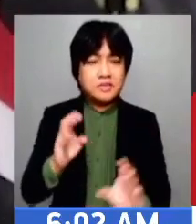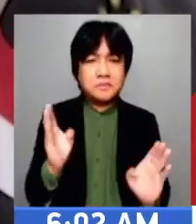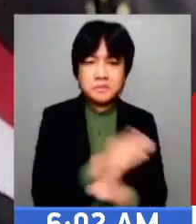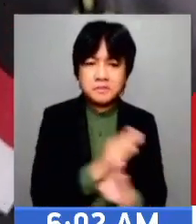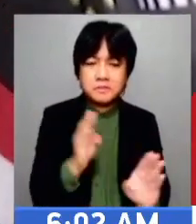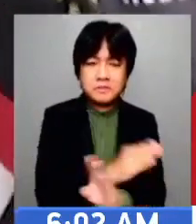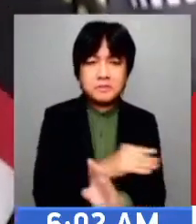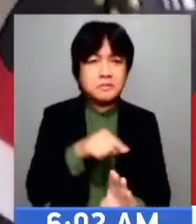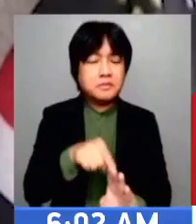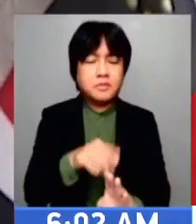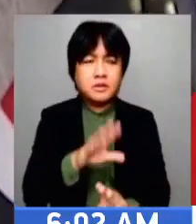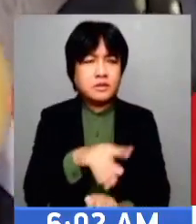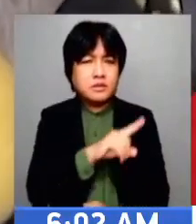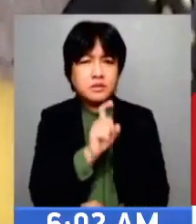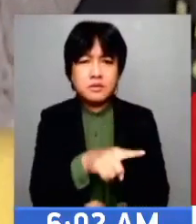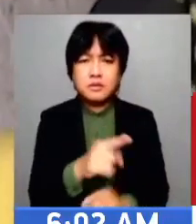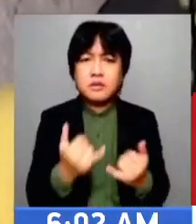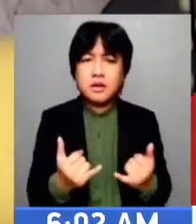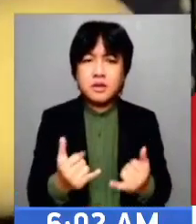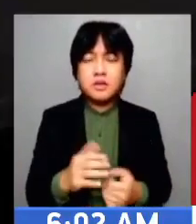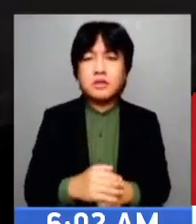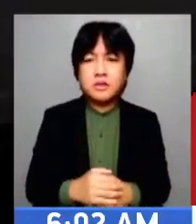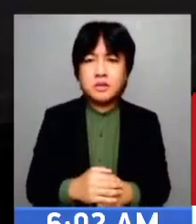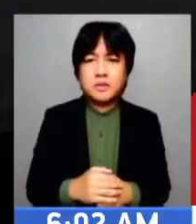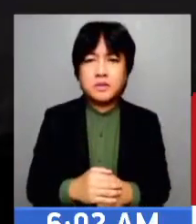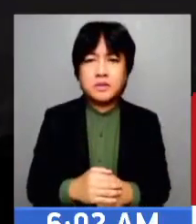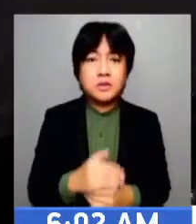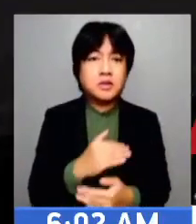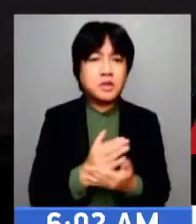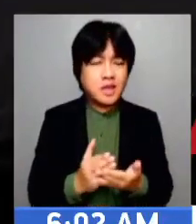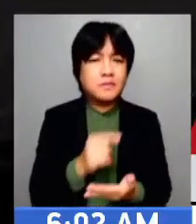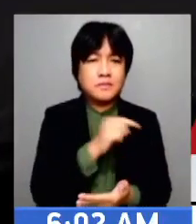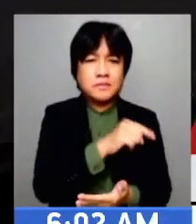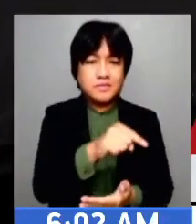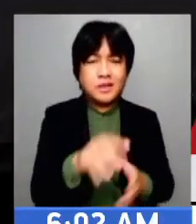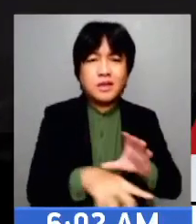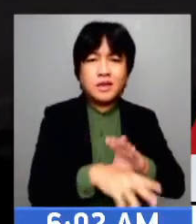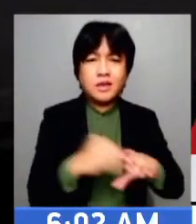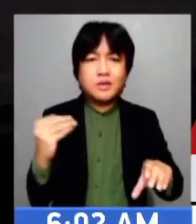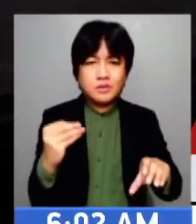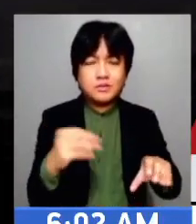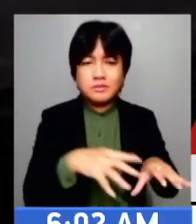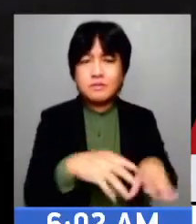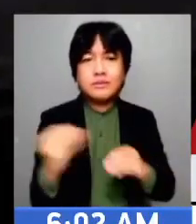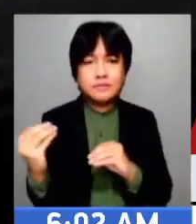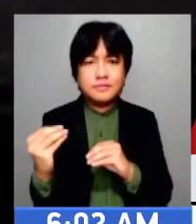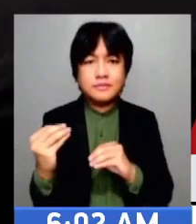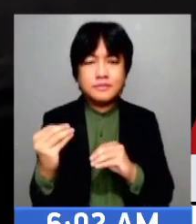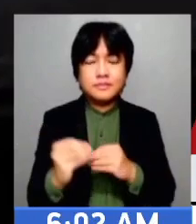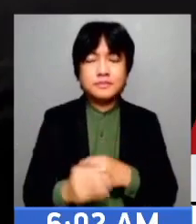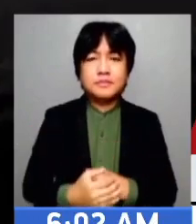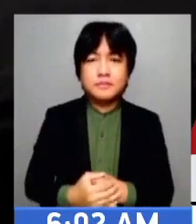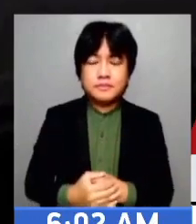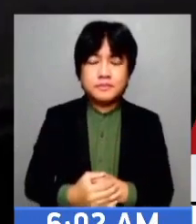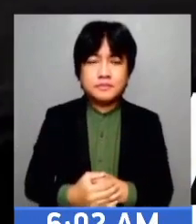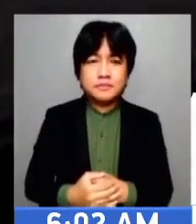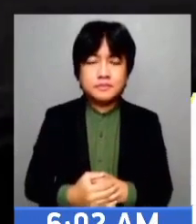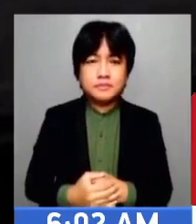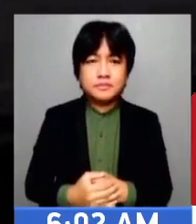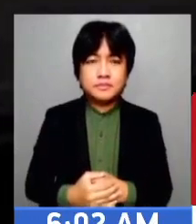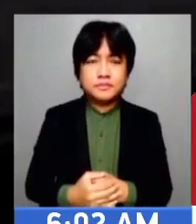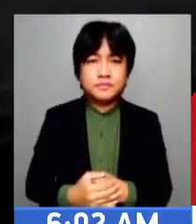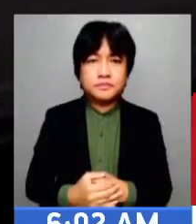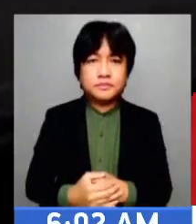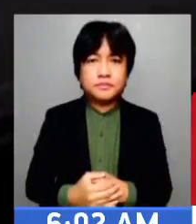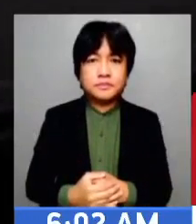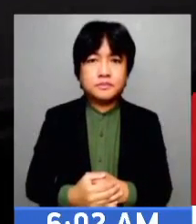Yung iba ginising kaya ginising pinalabas. Medyo may nag-flow lang na fume dun sa may compressor na banda.